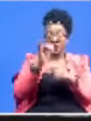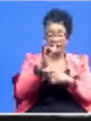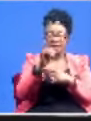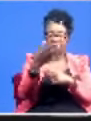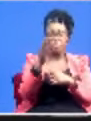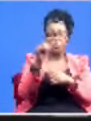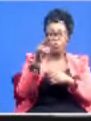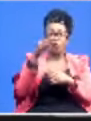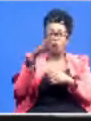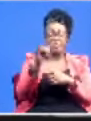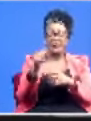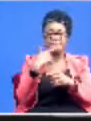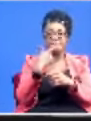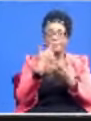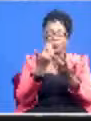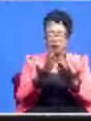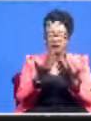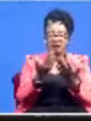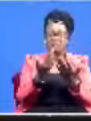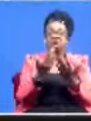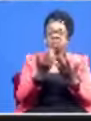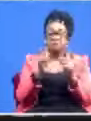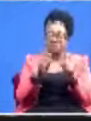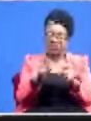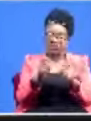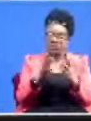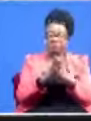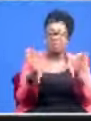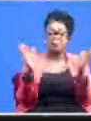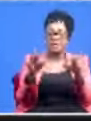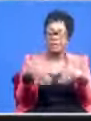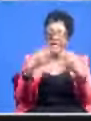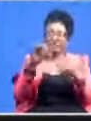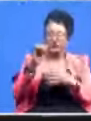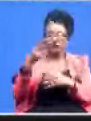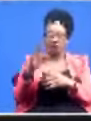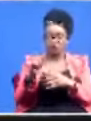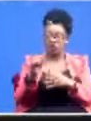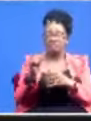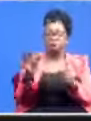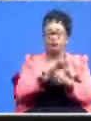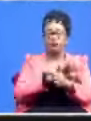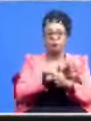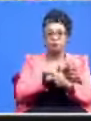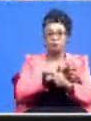Njuki, amedokeza kuhusu haja ya umma kukumbatia bima ya SHA kikamilifu.